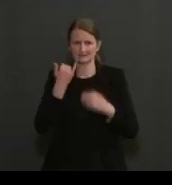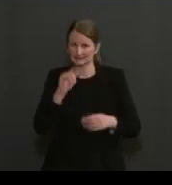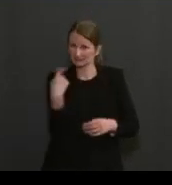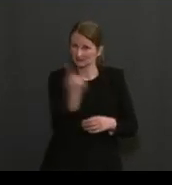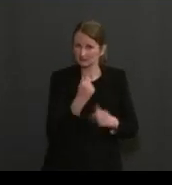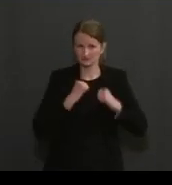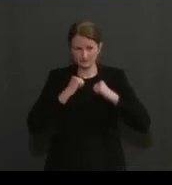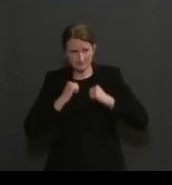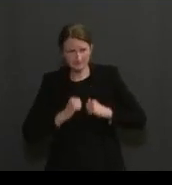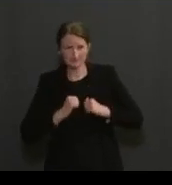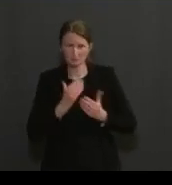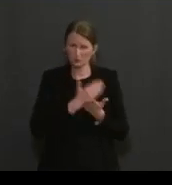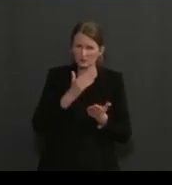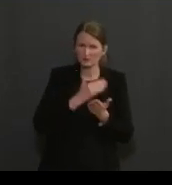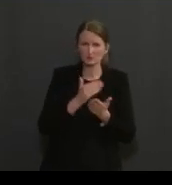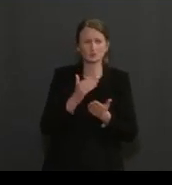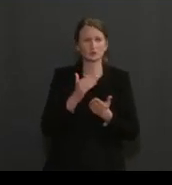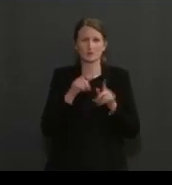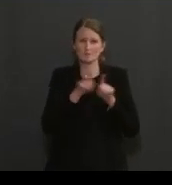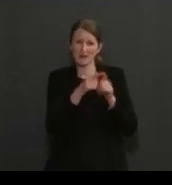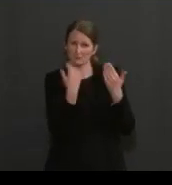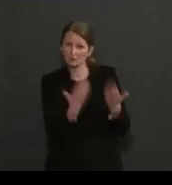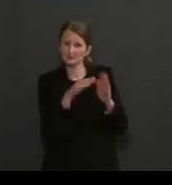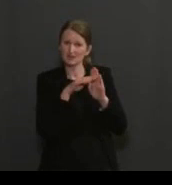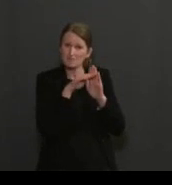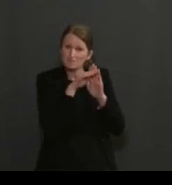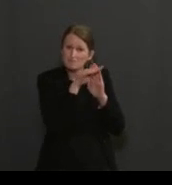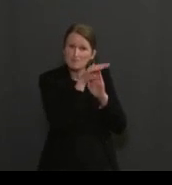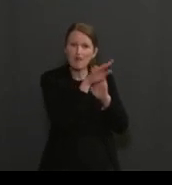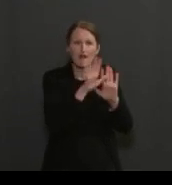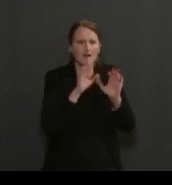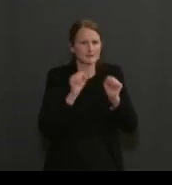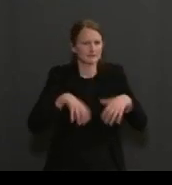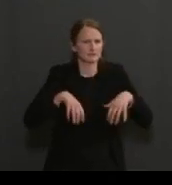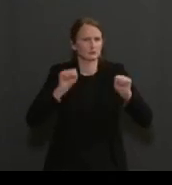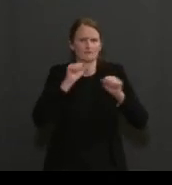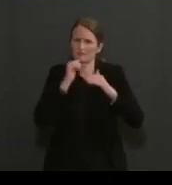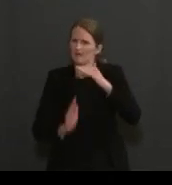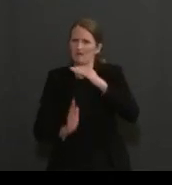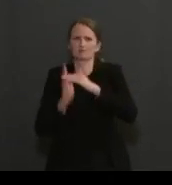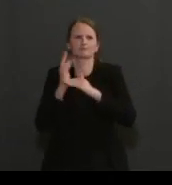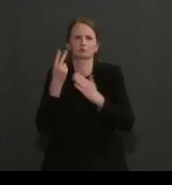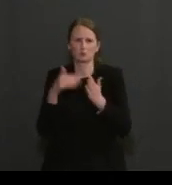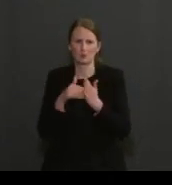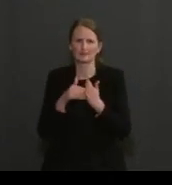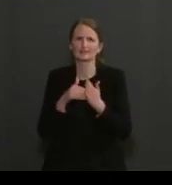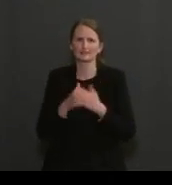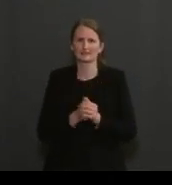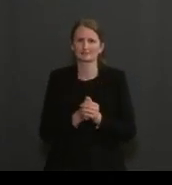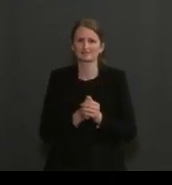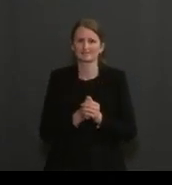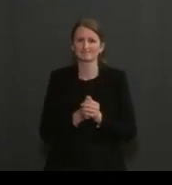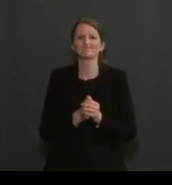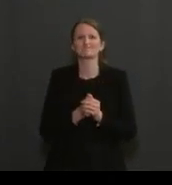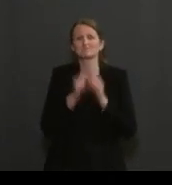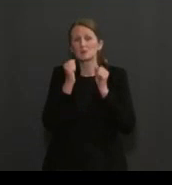efforts. Nous prévoyons actuellement qu'on devrait atteindre à peu près 1800 lits occupés en soins intensifs dans les